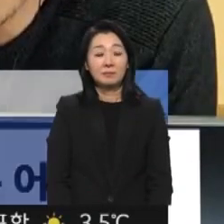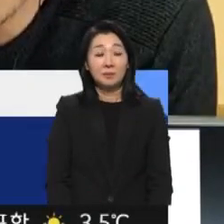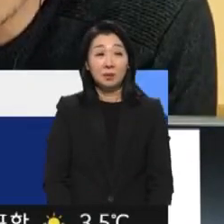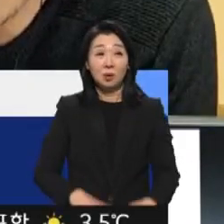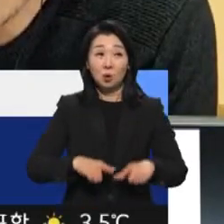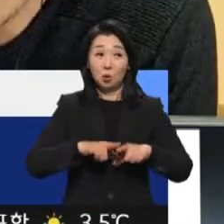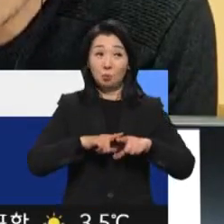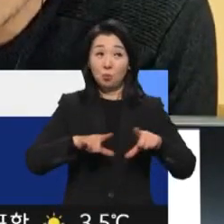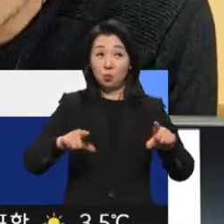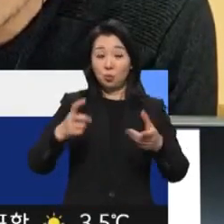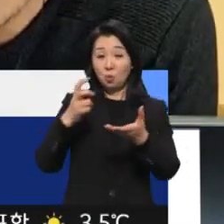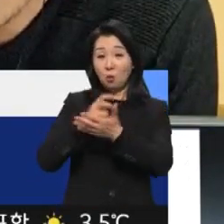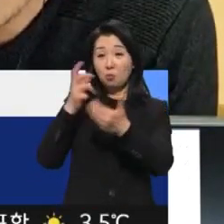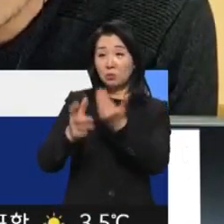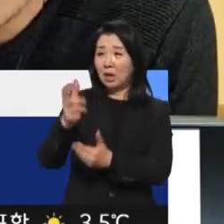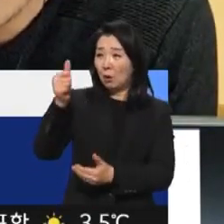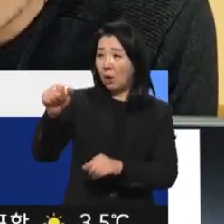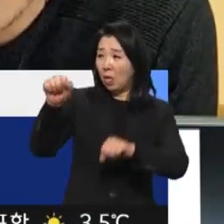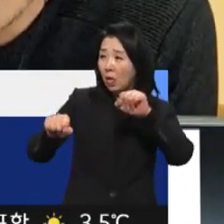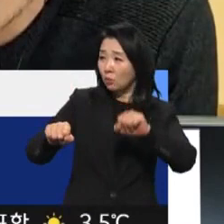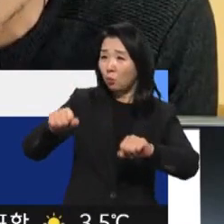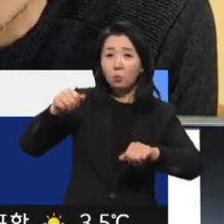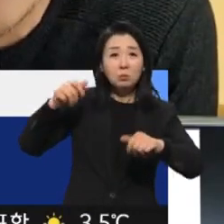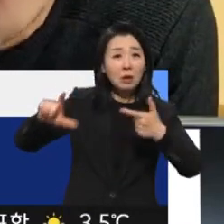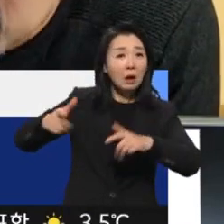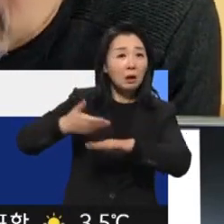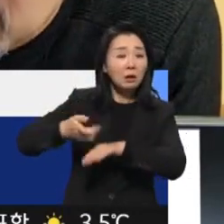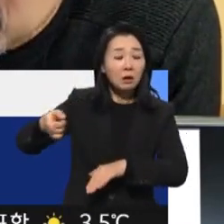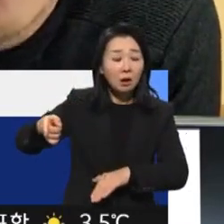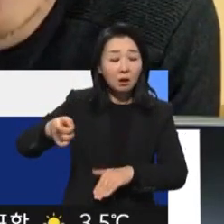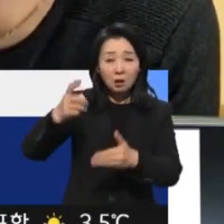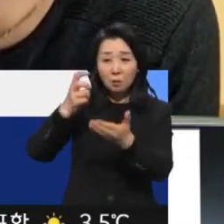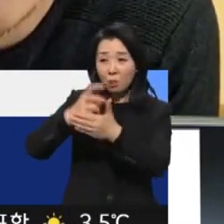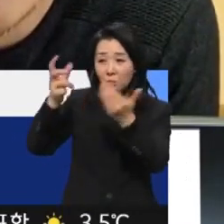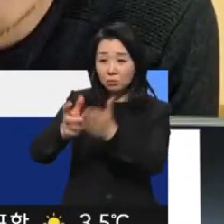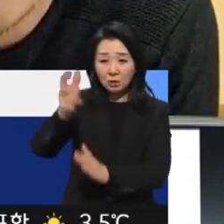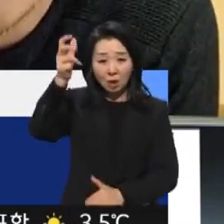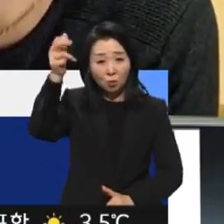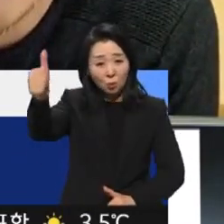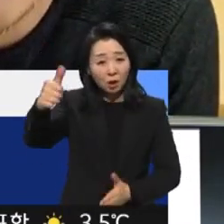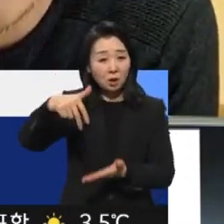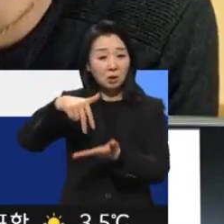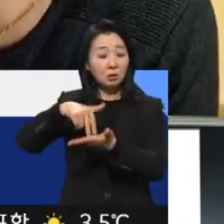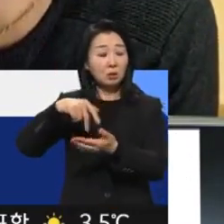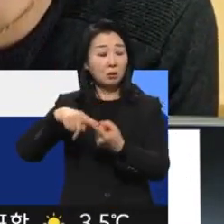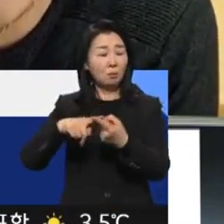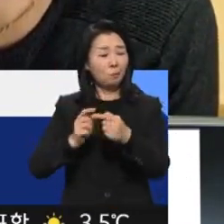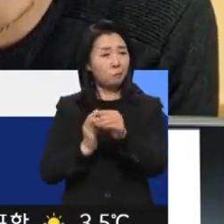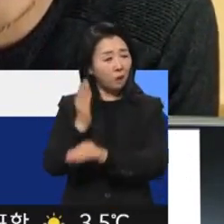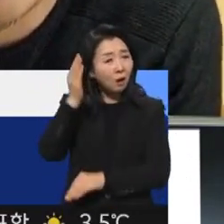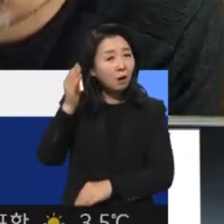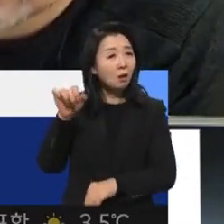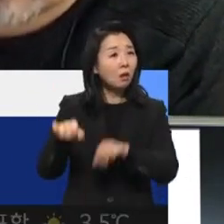일반적인 법무부 장관의 행태하고는 많이 다르지 않습니까? 법무부 장관으로서 또 좀 지나치게